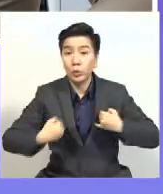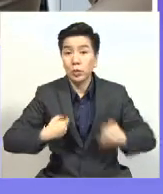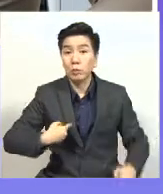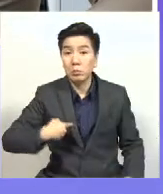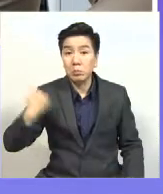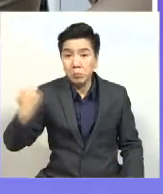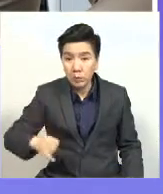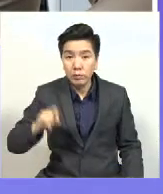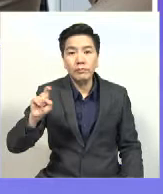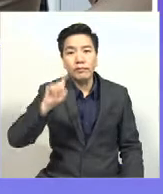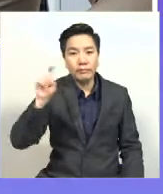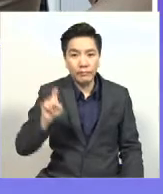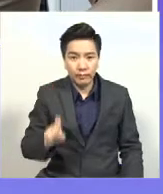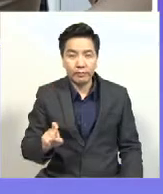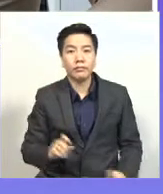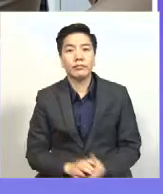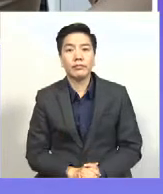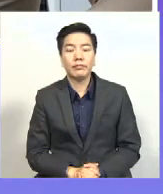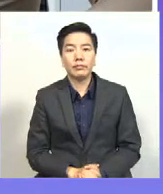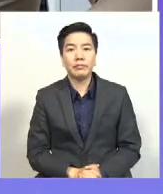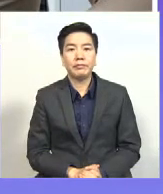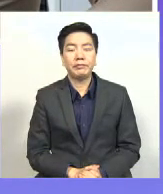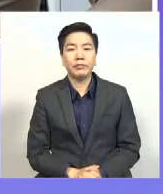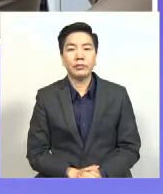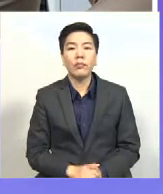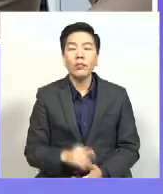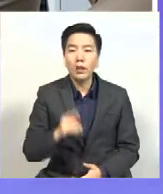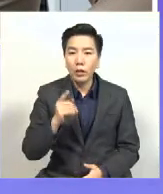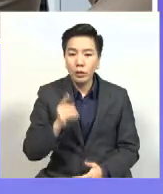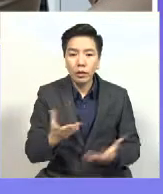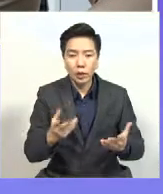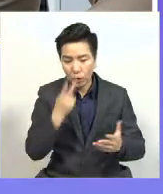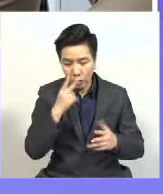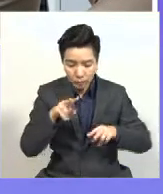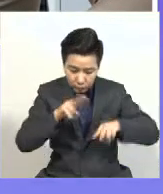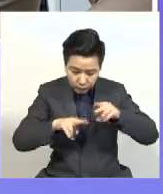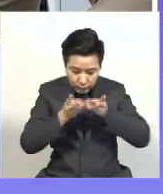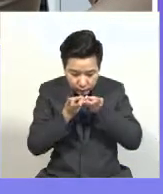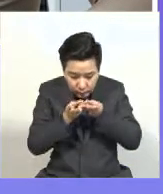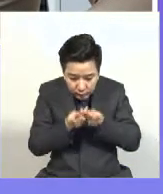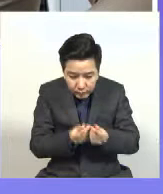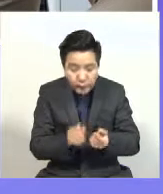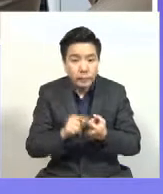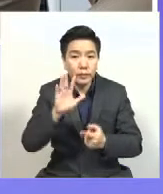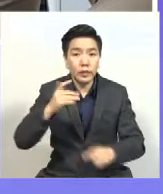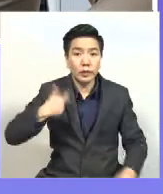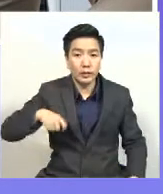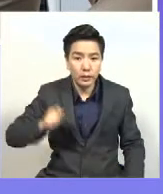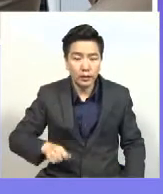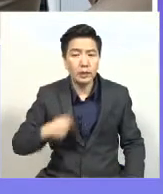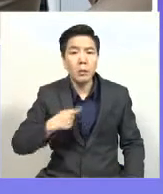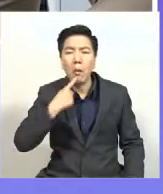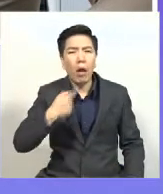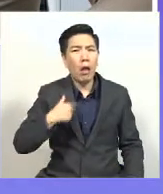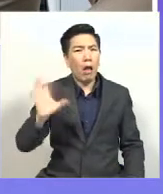ท์ถือว่ามีความผิดไหมคะ คือก็ต้องเป็นเรื่องพิสูจน์ในชั้นสอบสวนชั้นศาลนะครับว่าการที่เขากล่าว